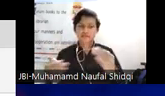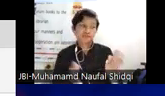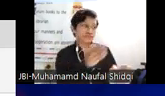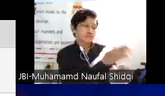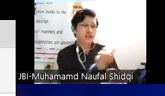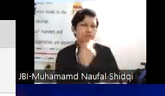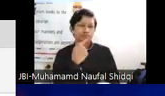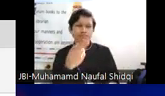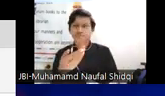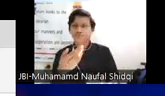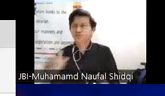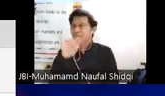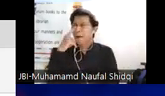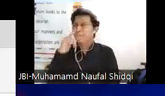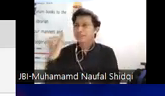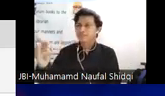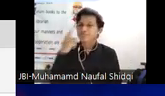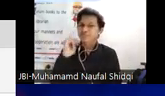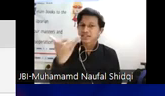yang lainnya